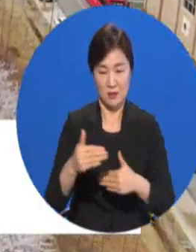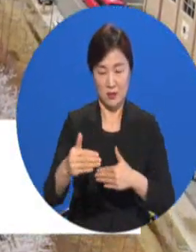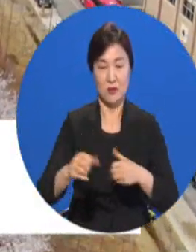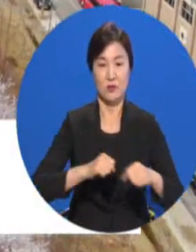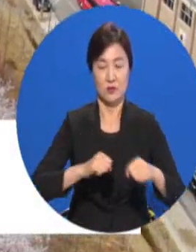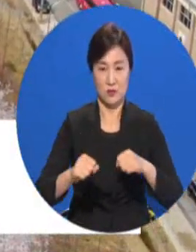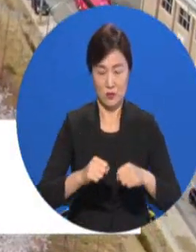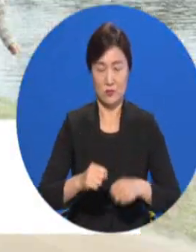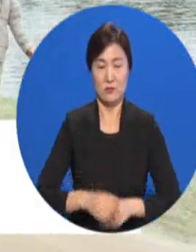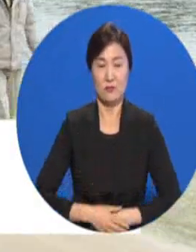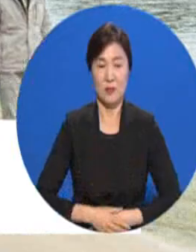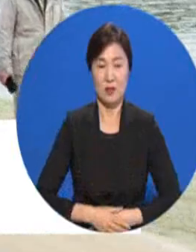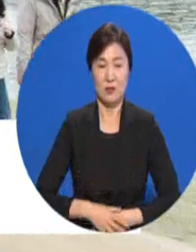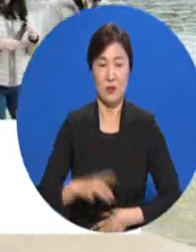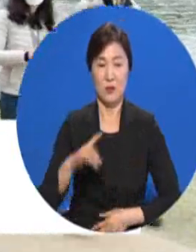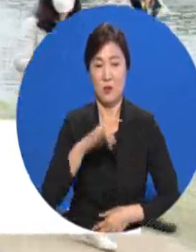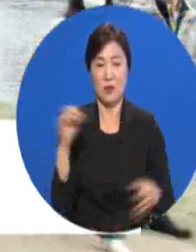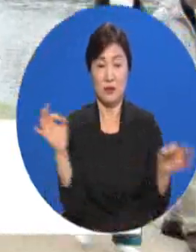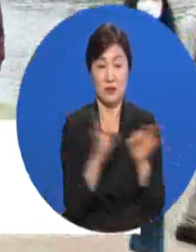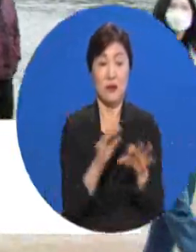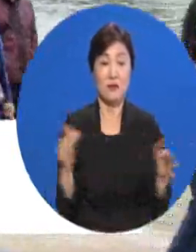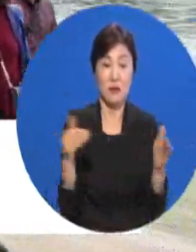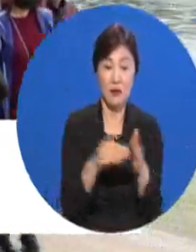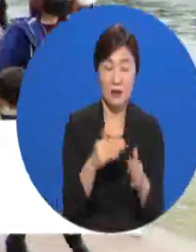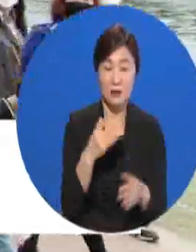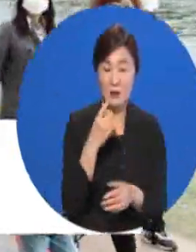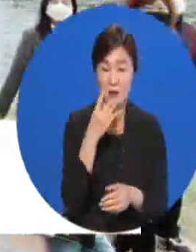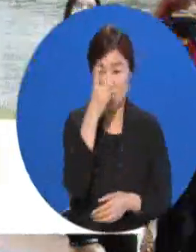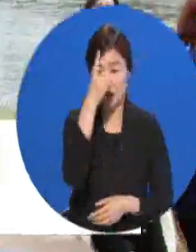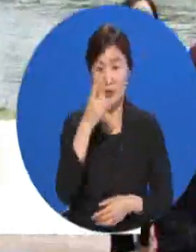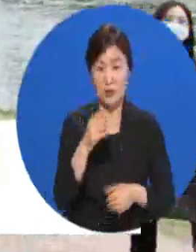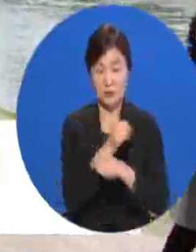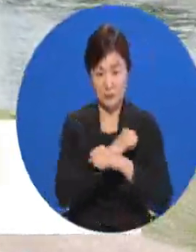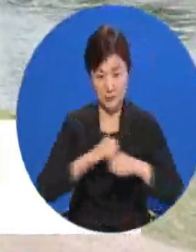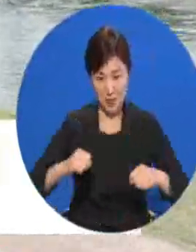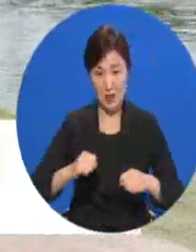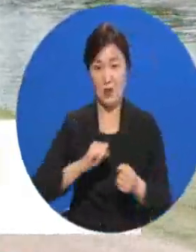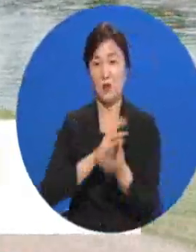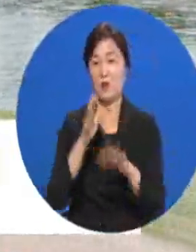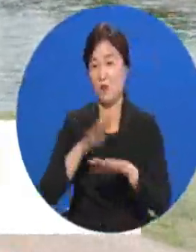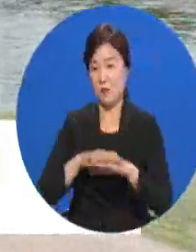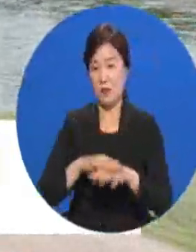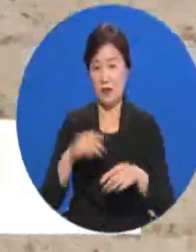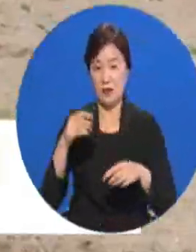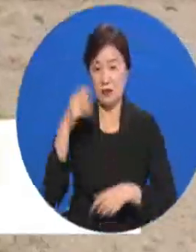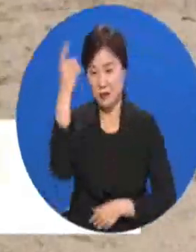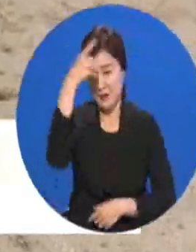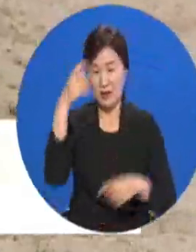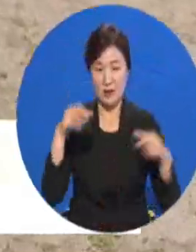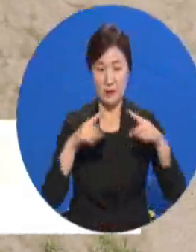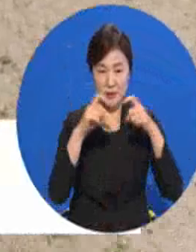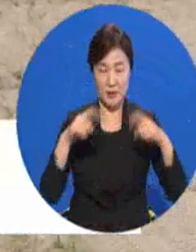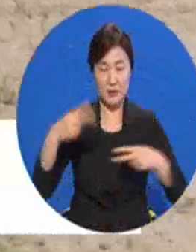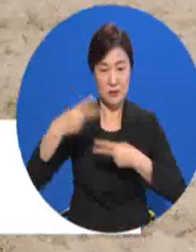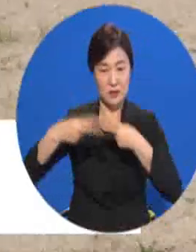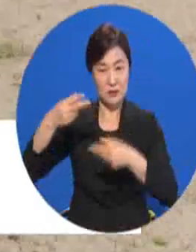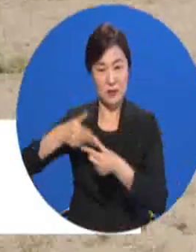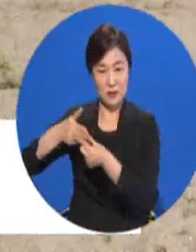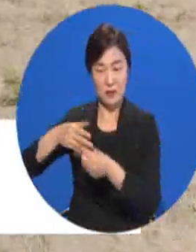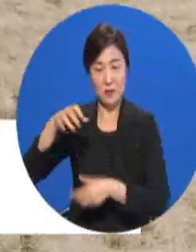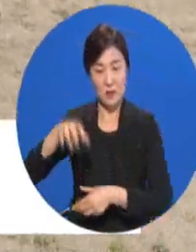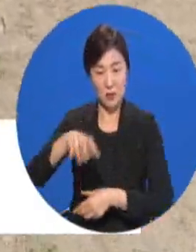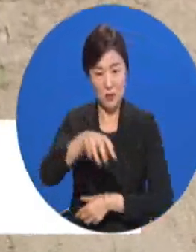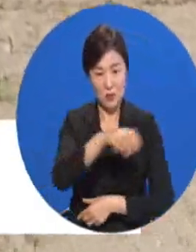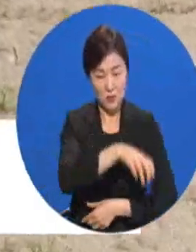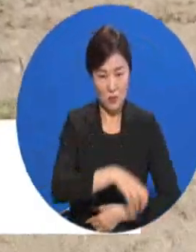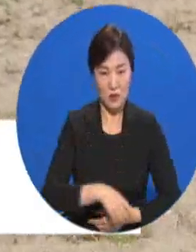또 코로나19 종식 때까지 순천만 국가정원과 순천만 습지, 나간읍성, 드라마 촬영장 등 주요 관광지에